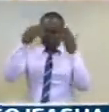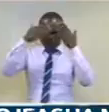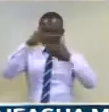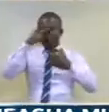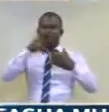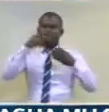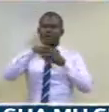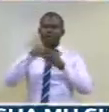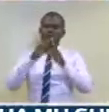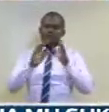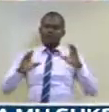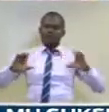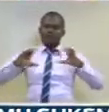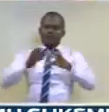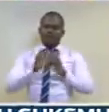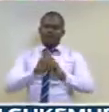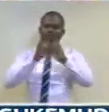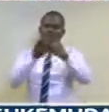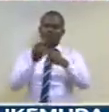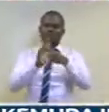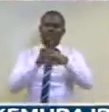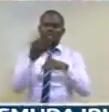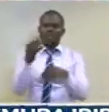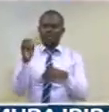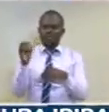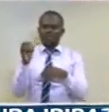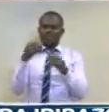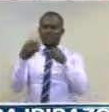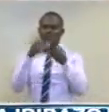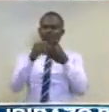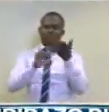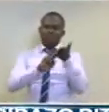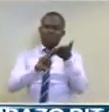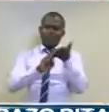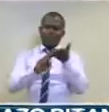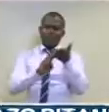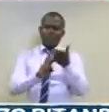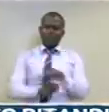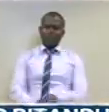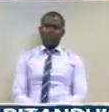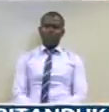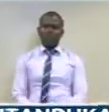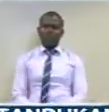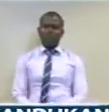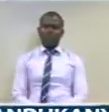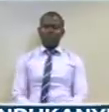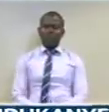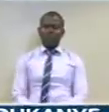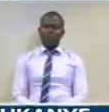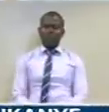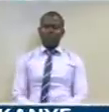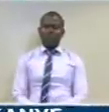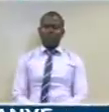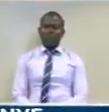mu mudugudu w'ihuriro wahembwe amafaranga 300,000 n'ibikoresho byo kwifashisha Jean Paul Turatsinze Televiziyo